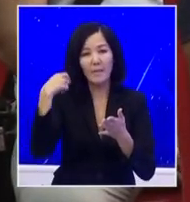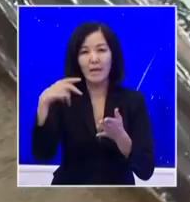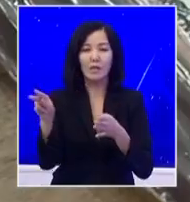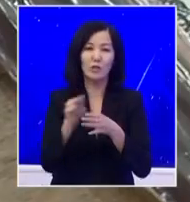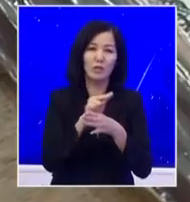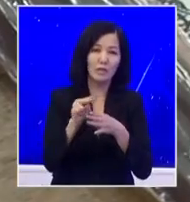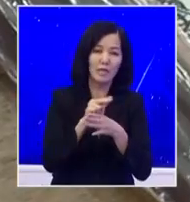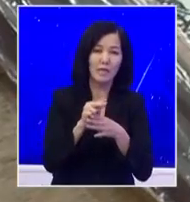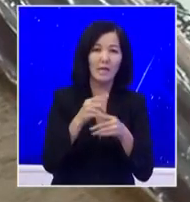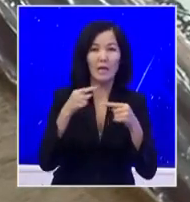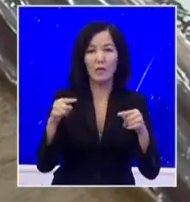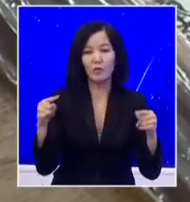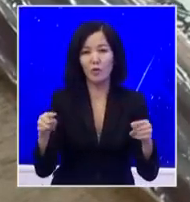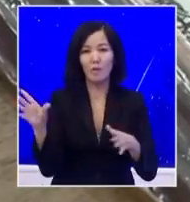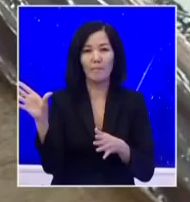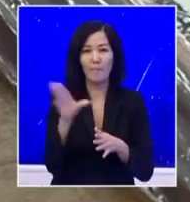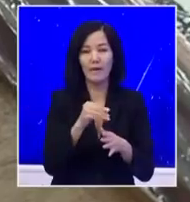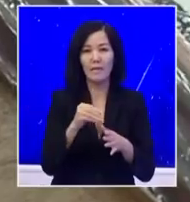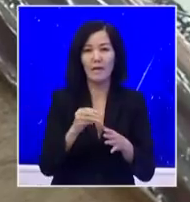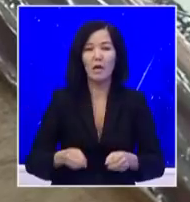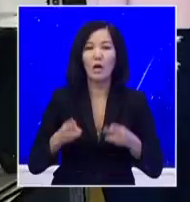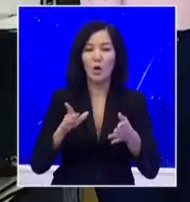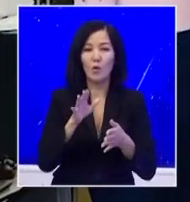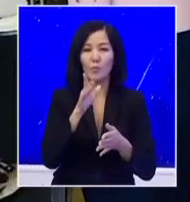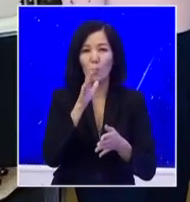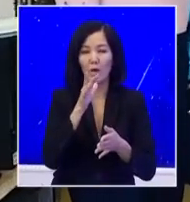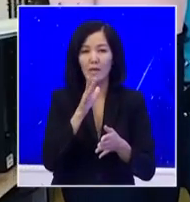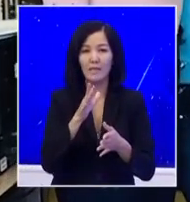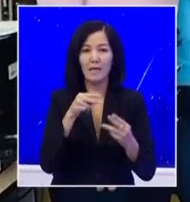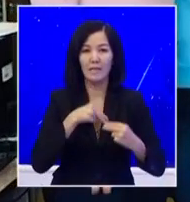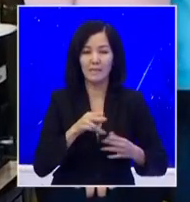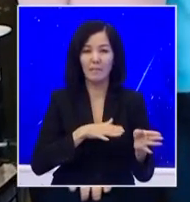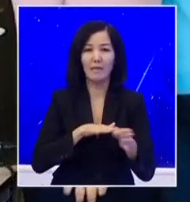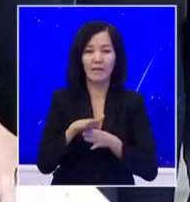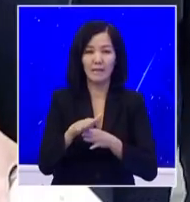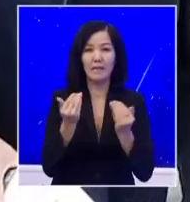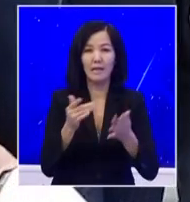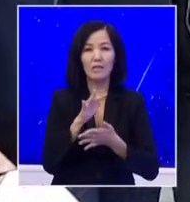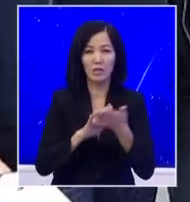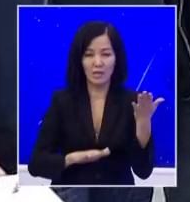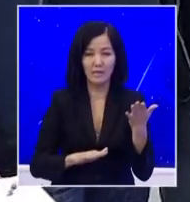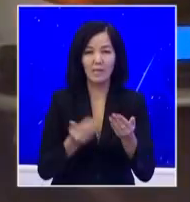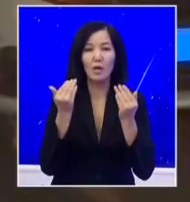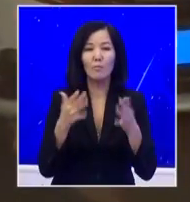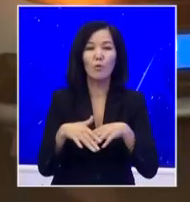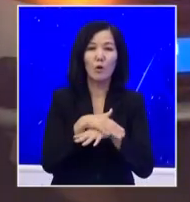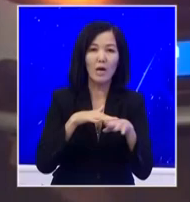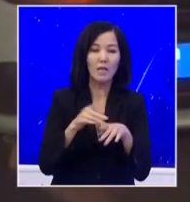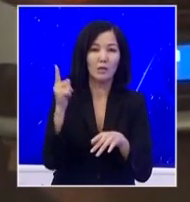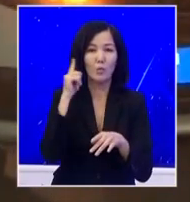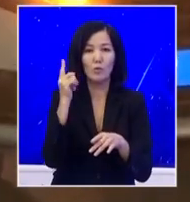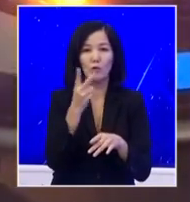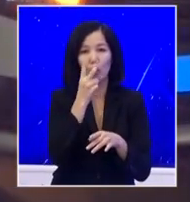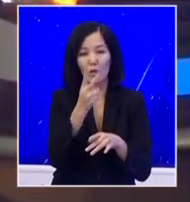таспагер, бейне инженер. Қайғайсы да қауіпті кезеңде қызметін қалтқысыз атқарды, әлі де атқарып келеді. Халықтың көзі құлағы